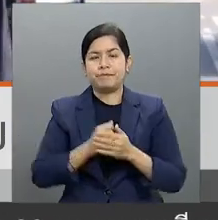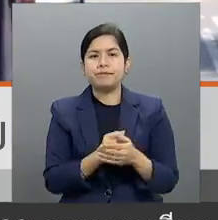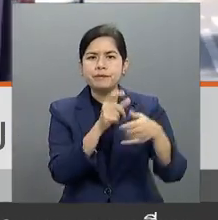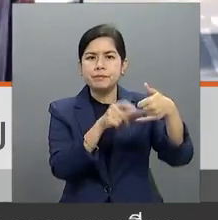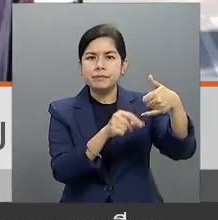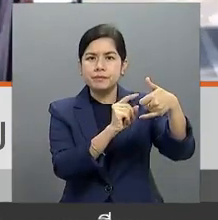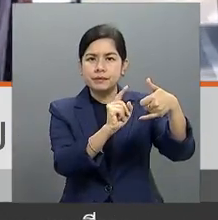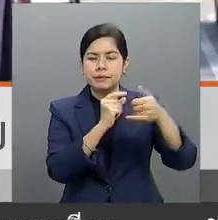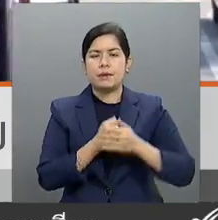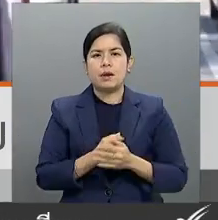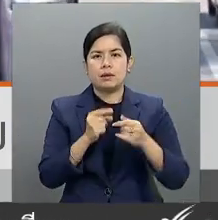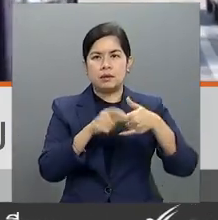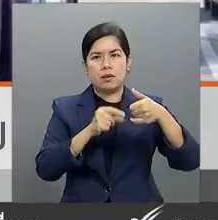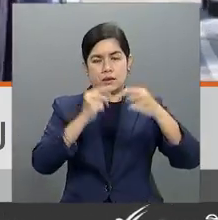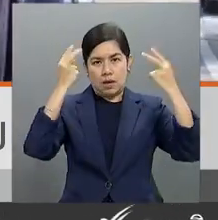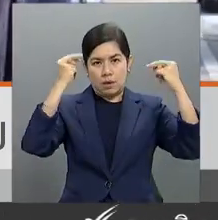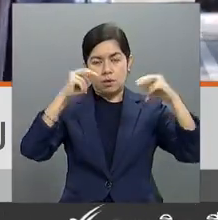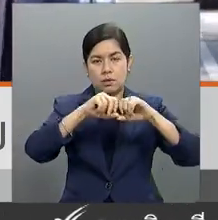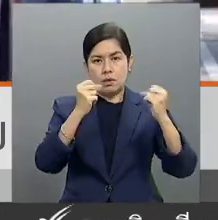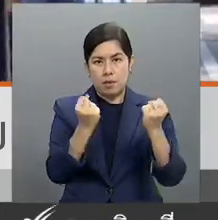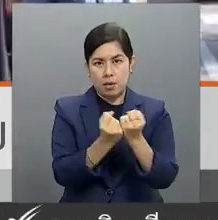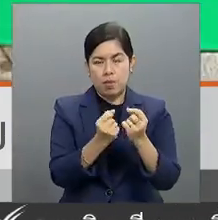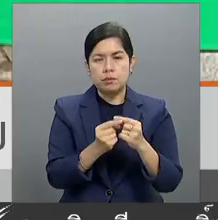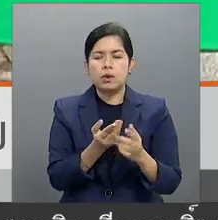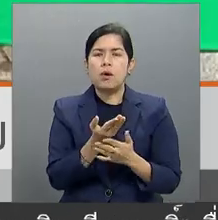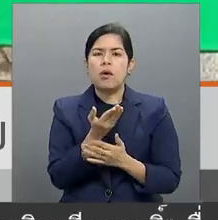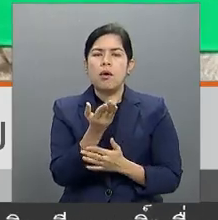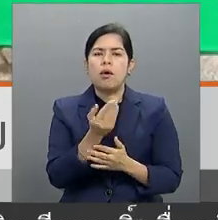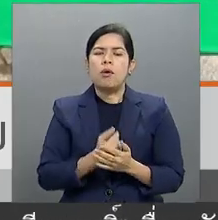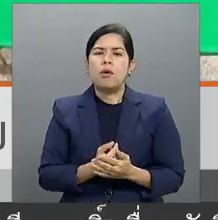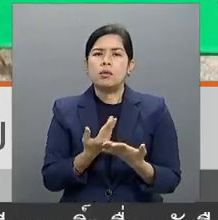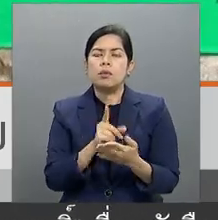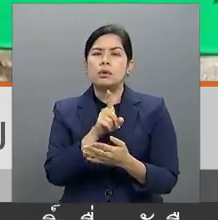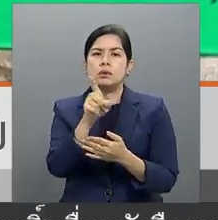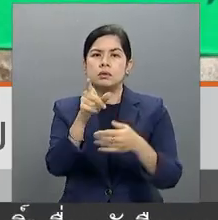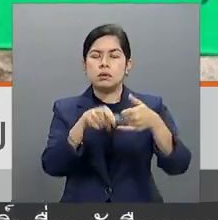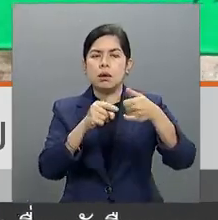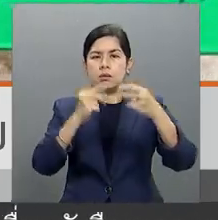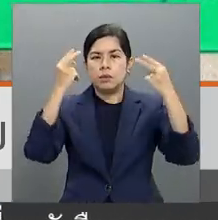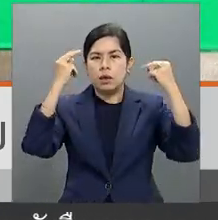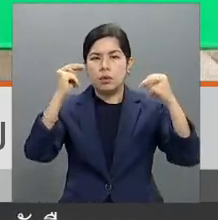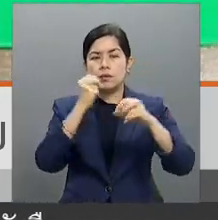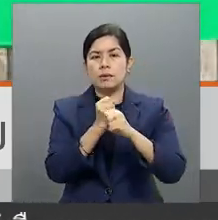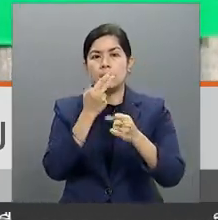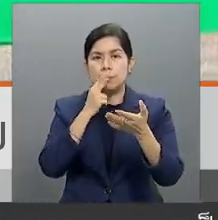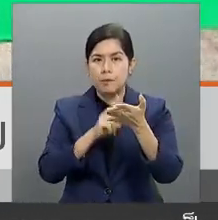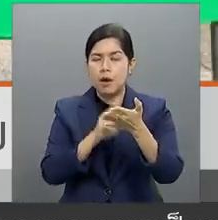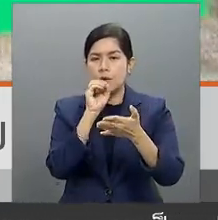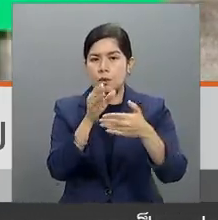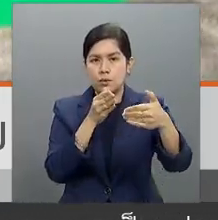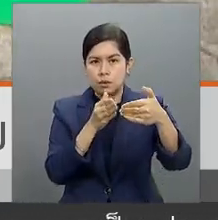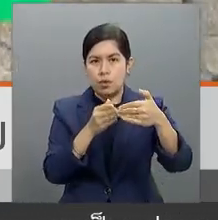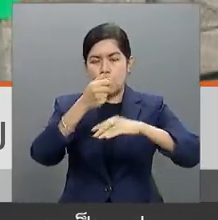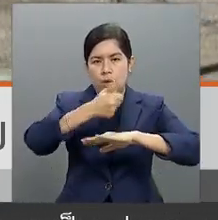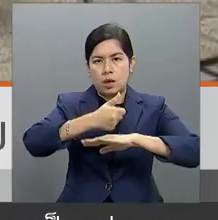ทดนายกสมาคมเพื่อเรียกร้องแล้วก็ทวงถามคำตอบจากนายกรัฐมนตรีโดยได้ทำหนังสือถึงผู้กำกับสถานีตำรวจนครบาล